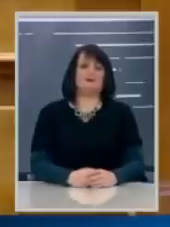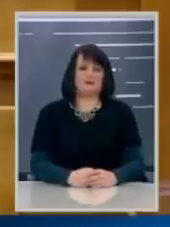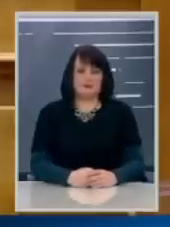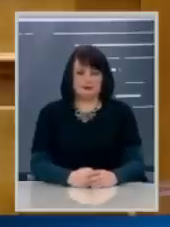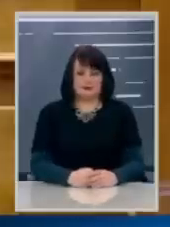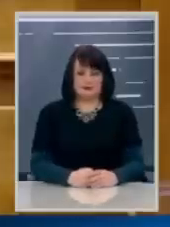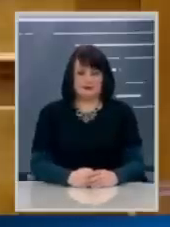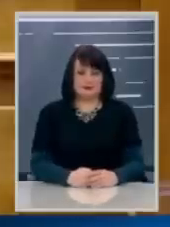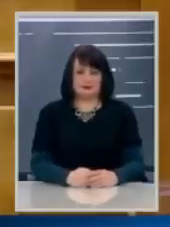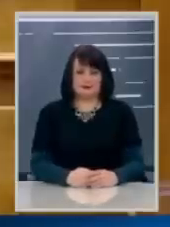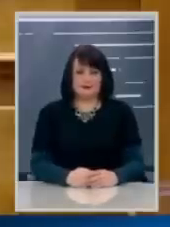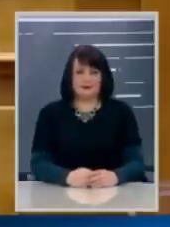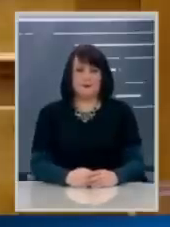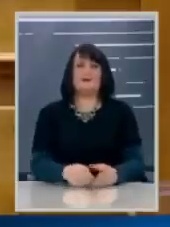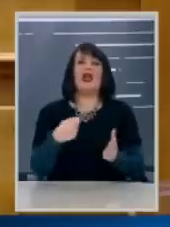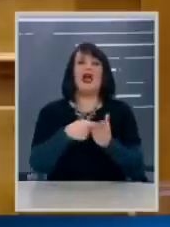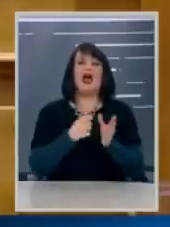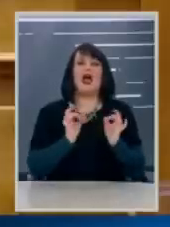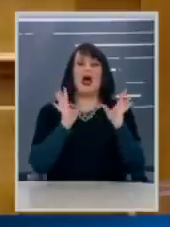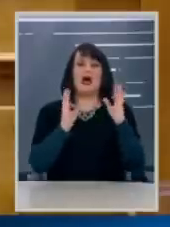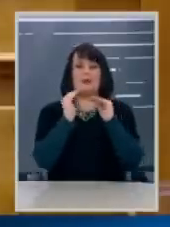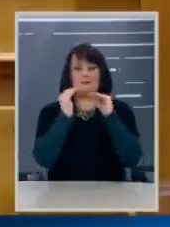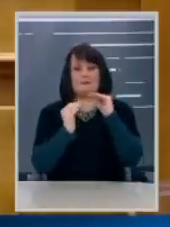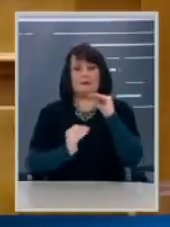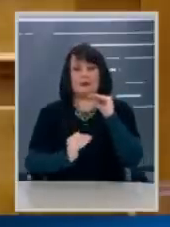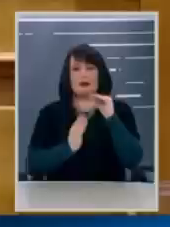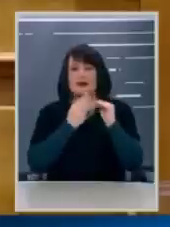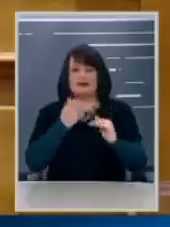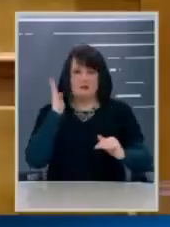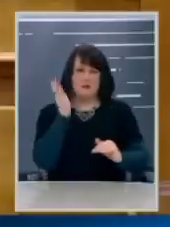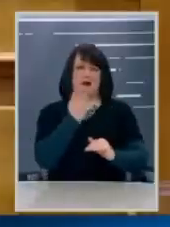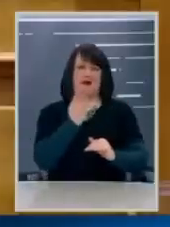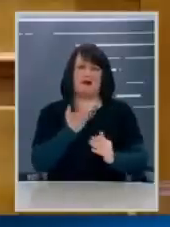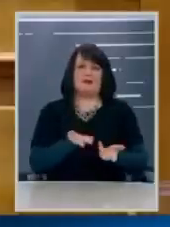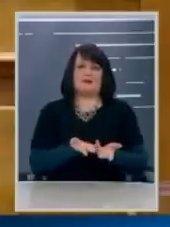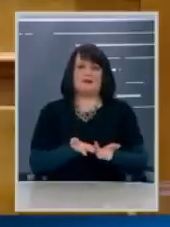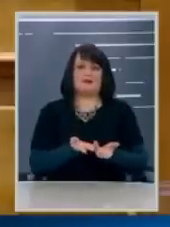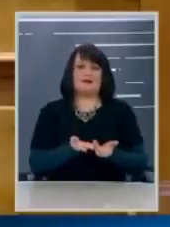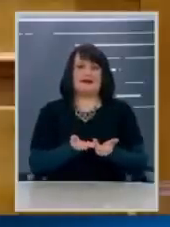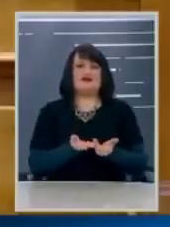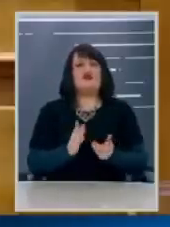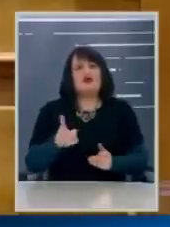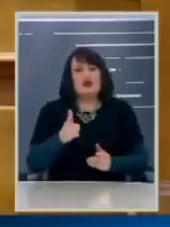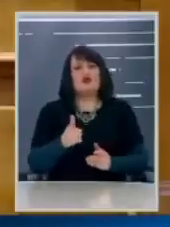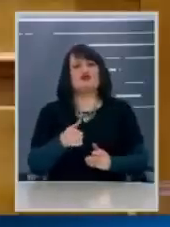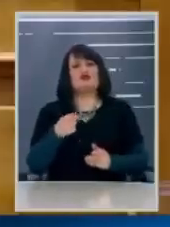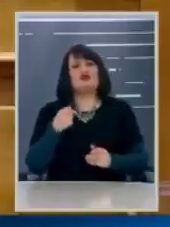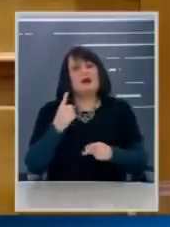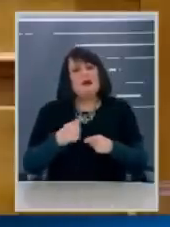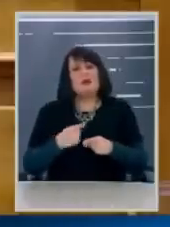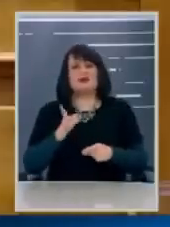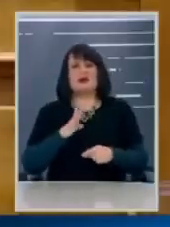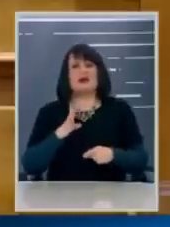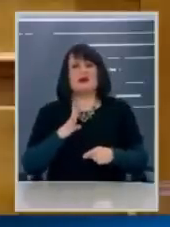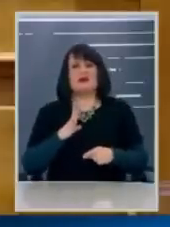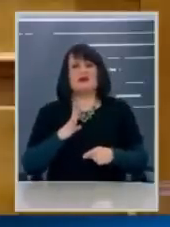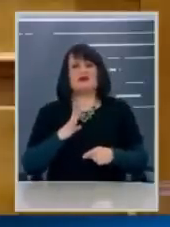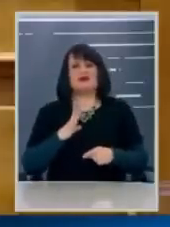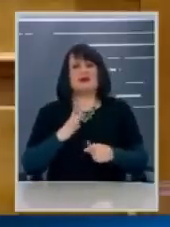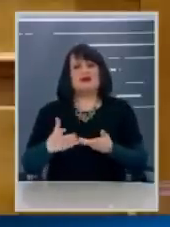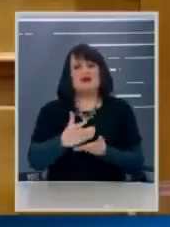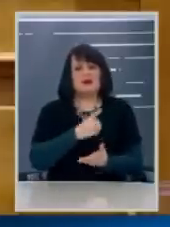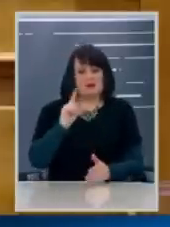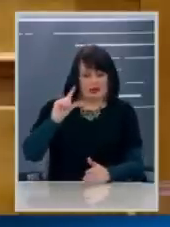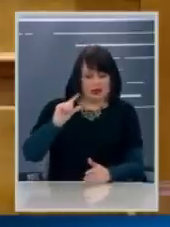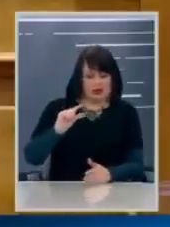Είναι λοιπόν η πτώση του αφορολογήτου ένα χαστούκι στα πολύ χαμηλά εισοδήματα, στα πάρα πολύ χαμηλά